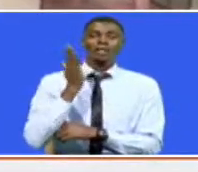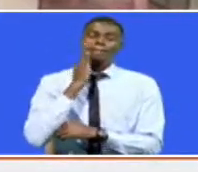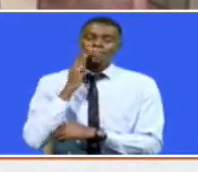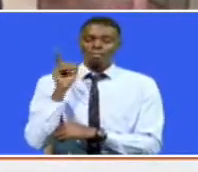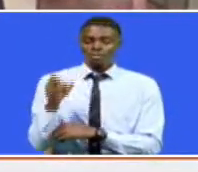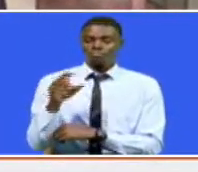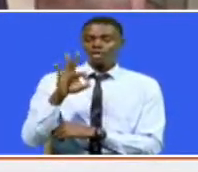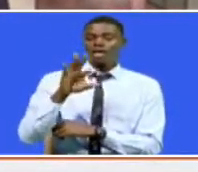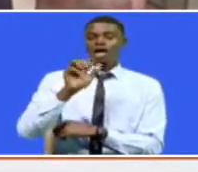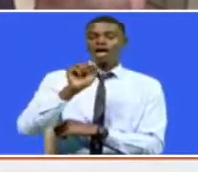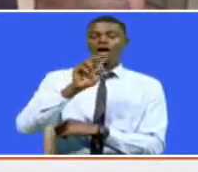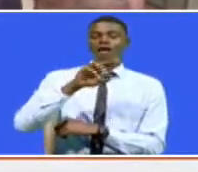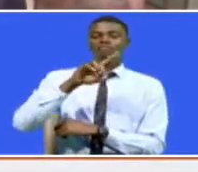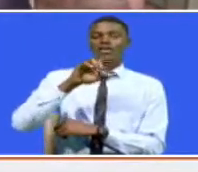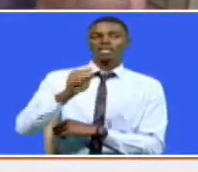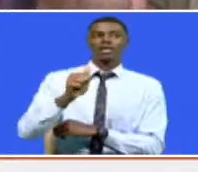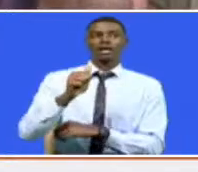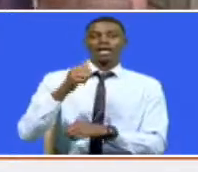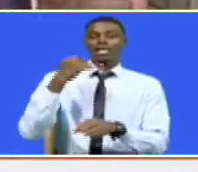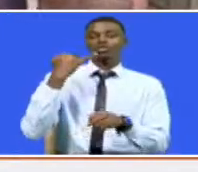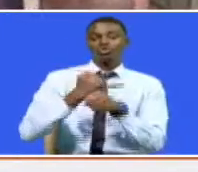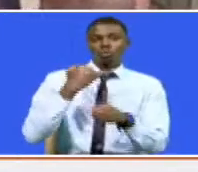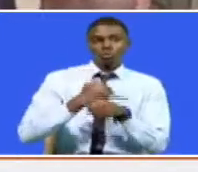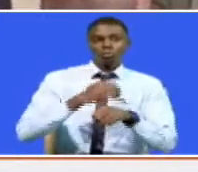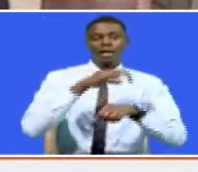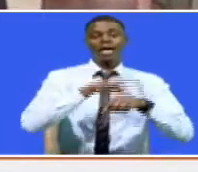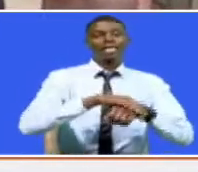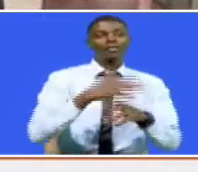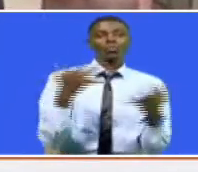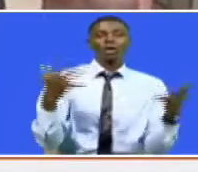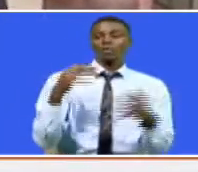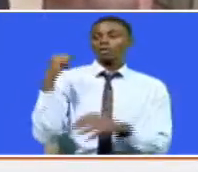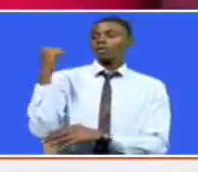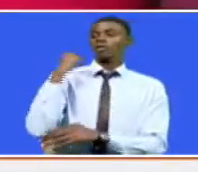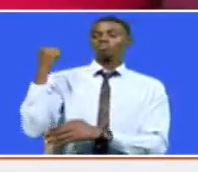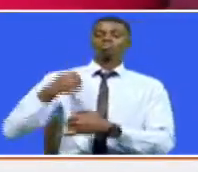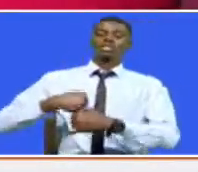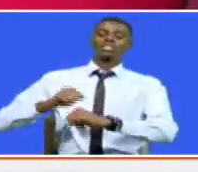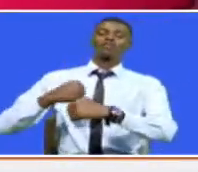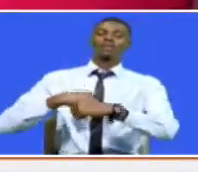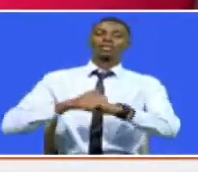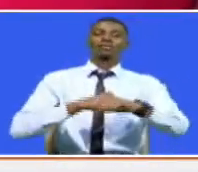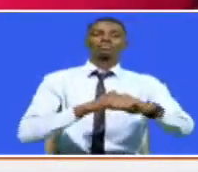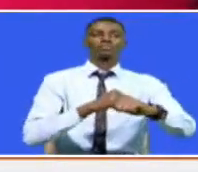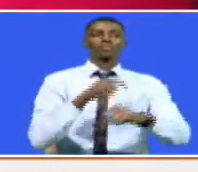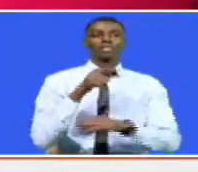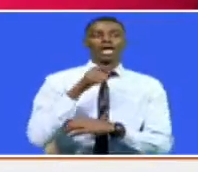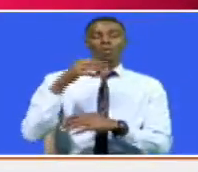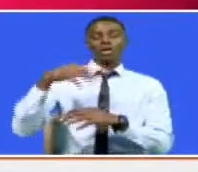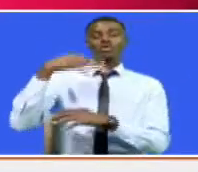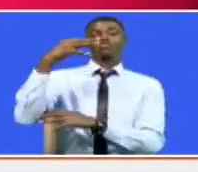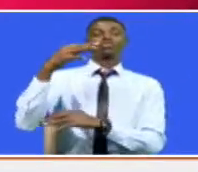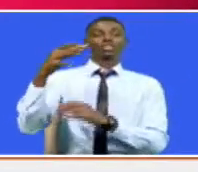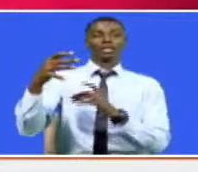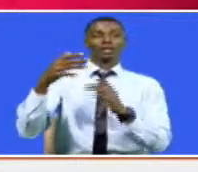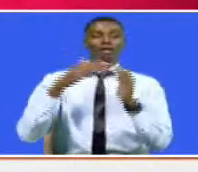Farida apate kazi ya kukule mumia ya kufagia. Hawa ndio future leaders